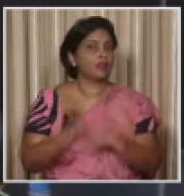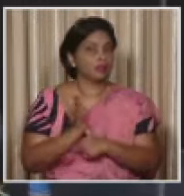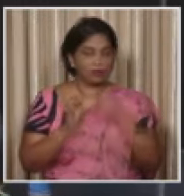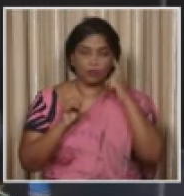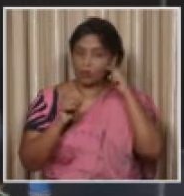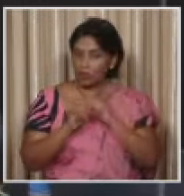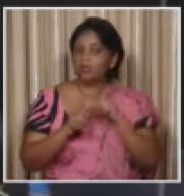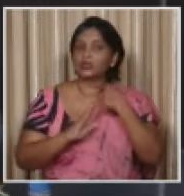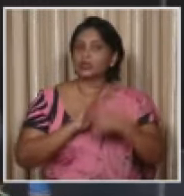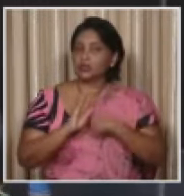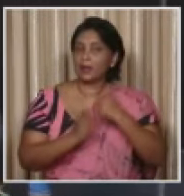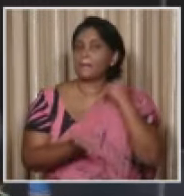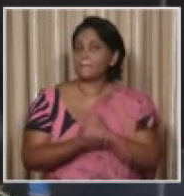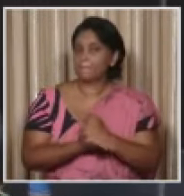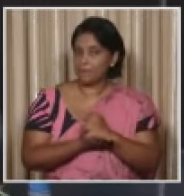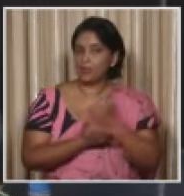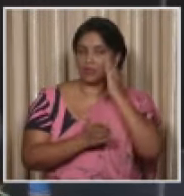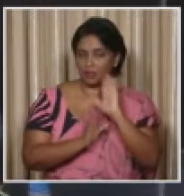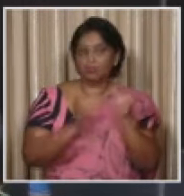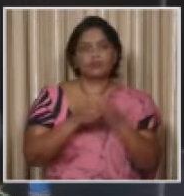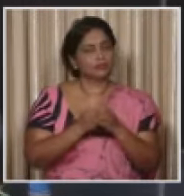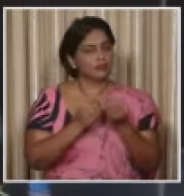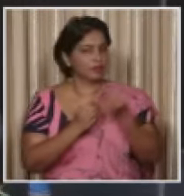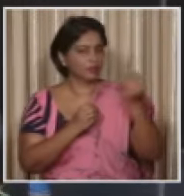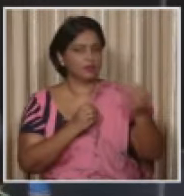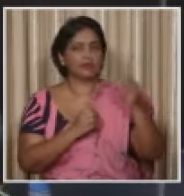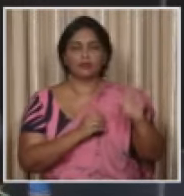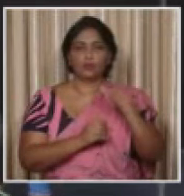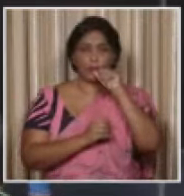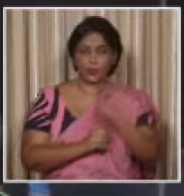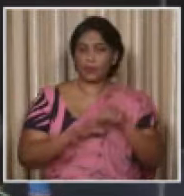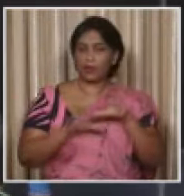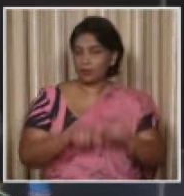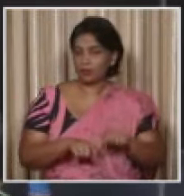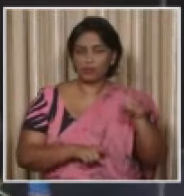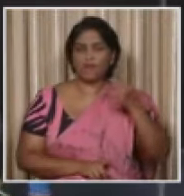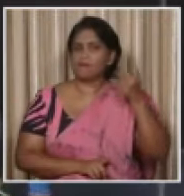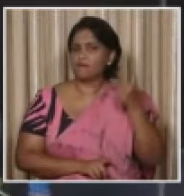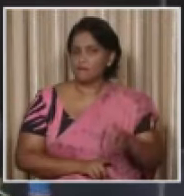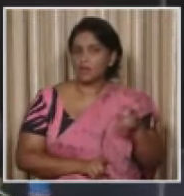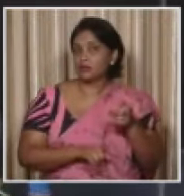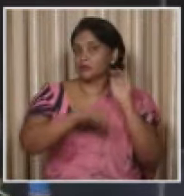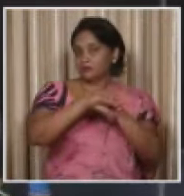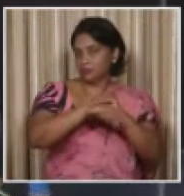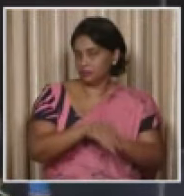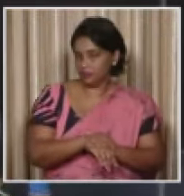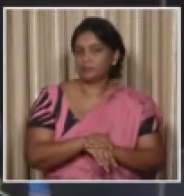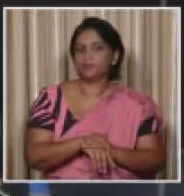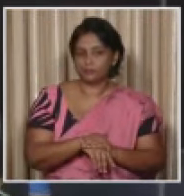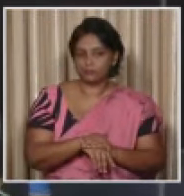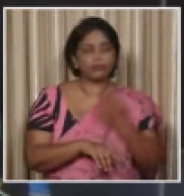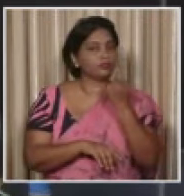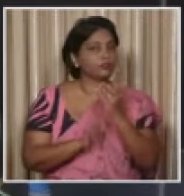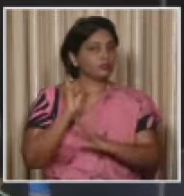මගින් ශ්‍රී ලංකා මහා බැංකුවේ ස්වාධීනත්වයට ලබා දී ඇති පරමාධිපත්‍යයේ ඇති වැදගත්කම හඳුනා ගැනේ.